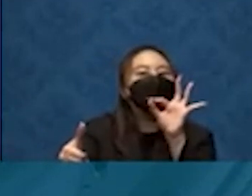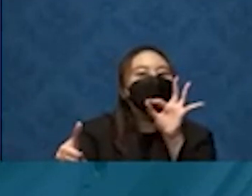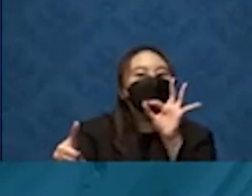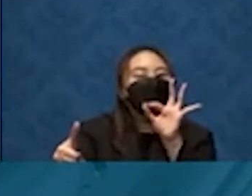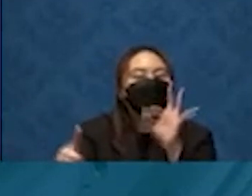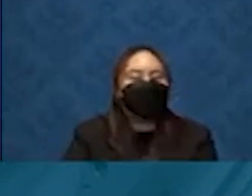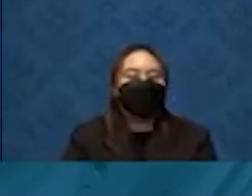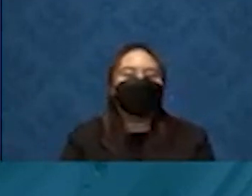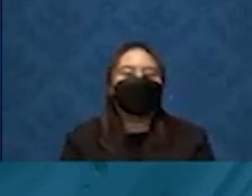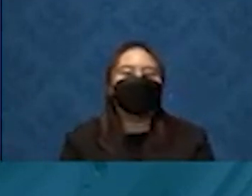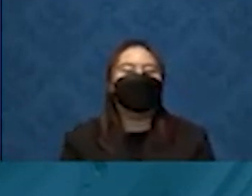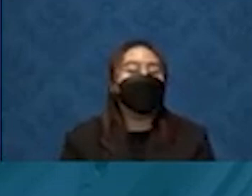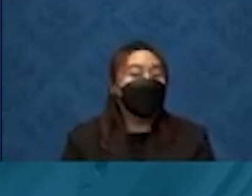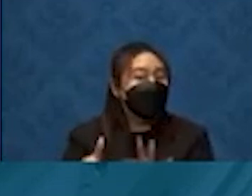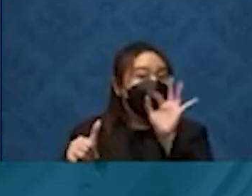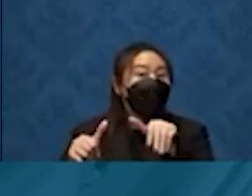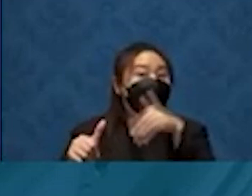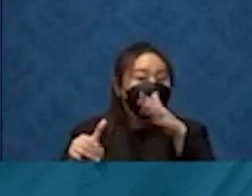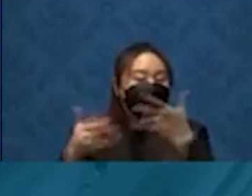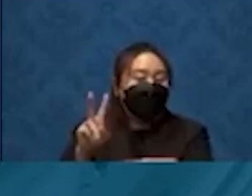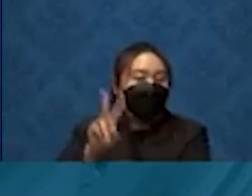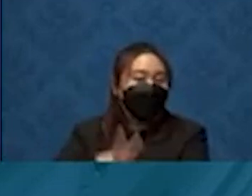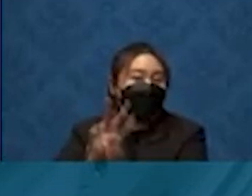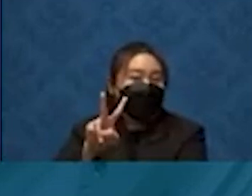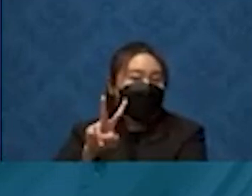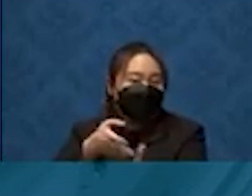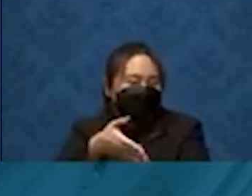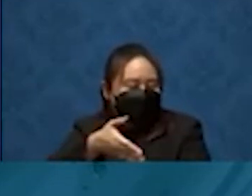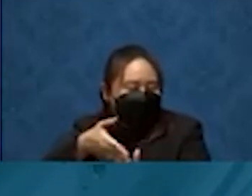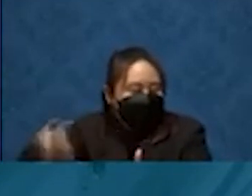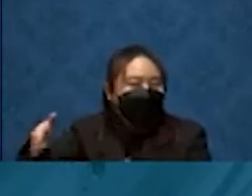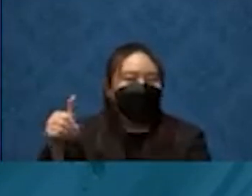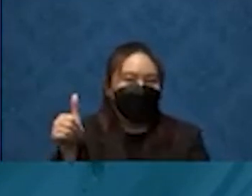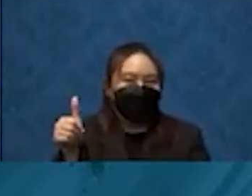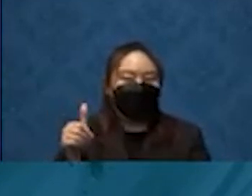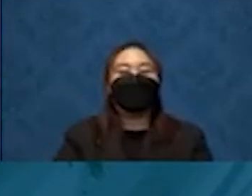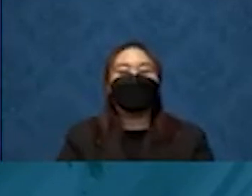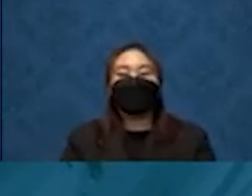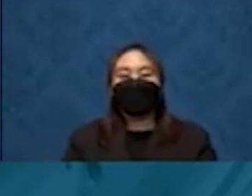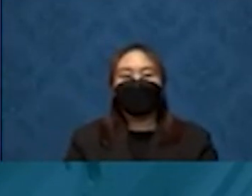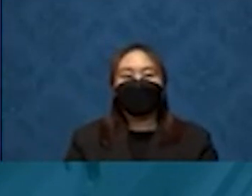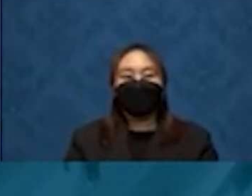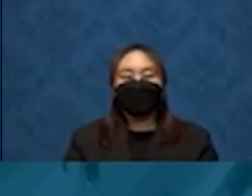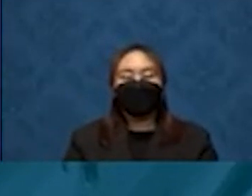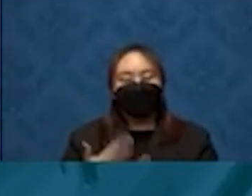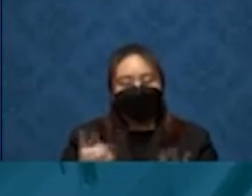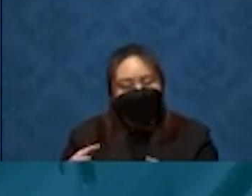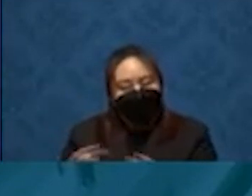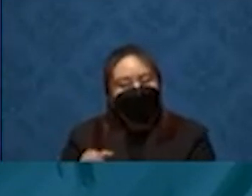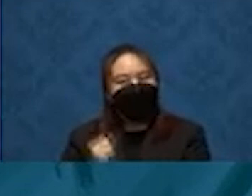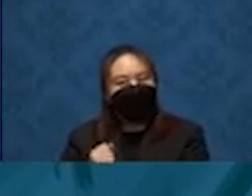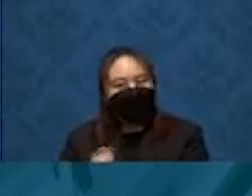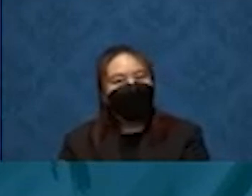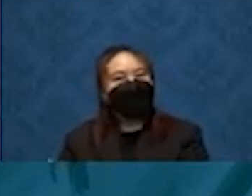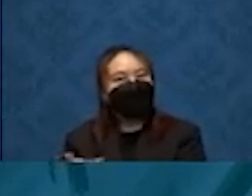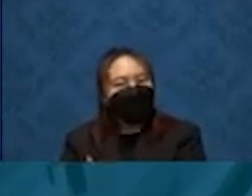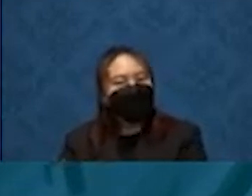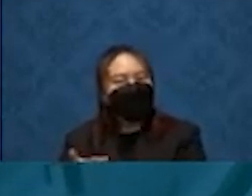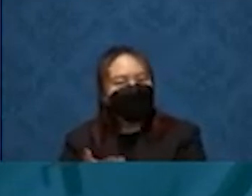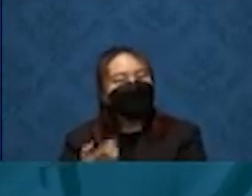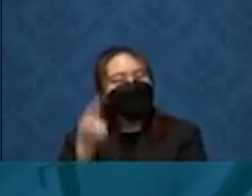ได้ลองเทอมเรสิเดนต์วีซ่าเข้ามานะครับแล้วคณะทำงานนั้นก็เสนอแนวคิดที่จะต้อง